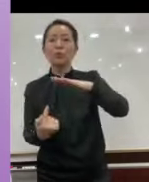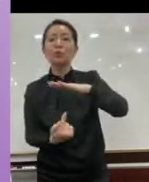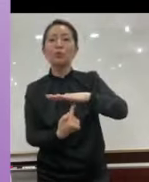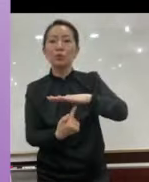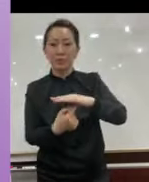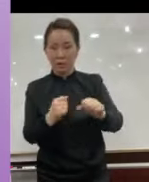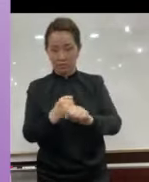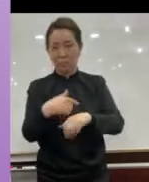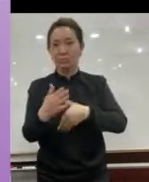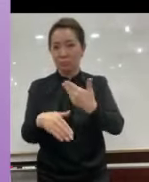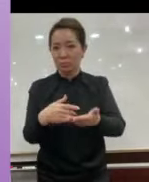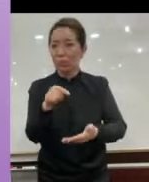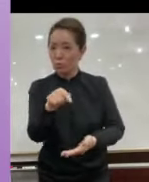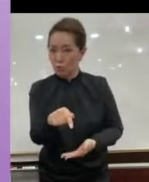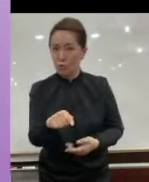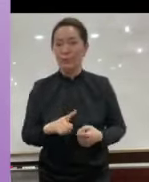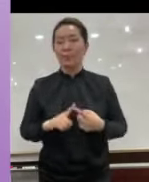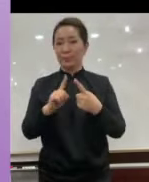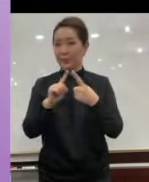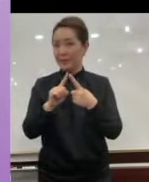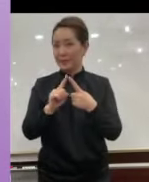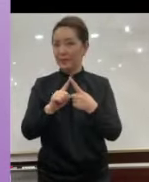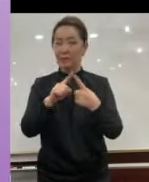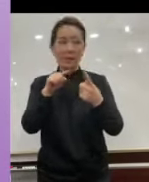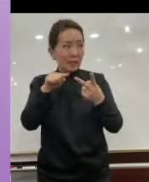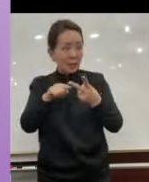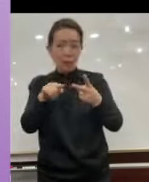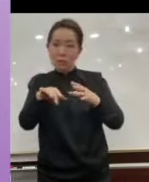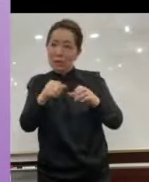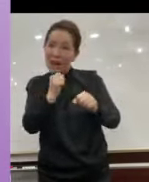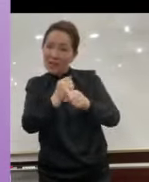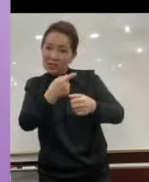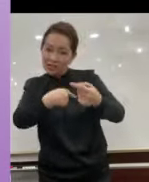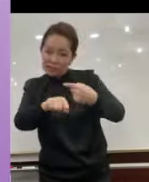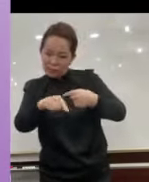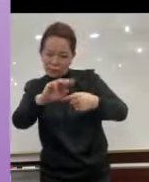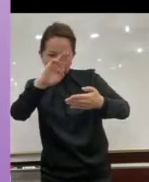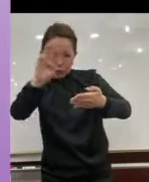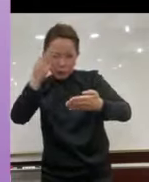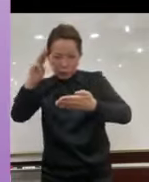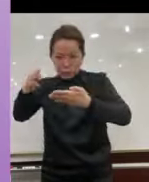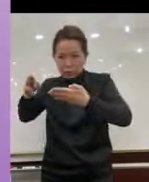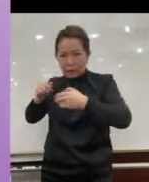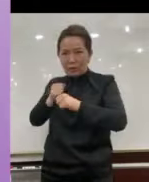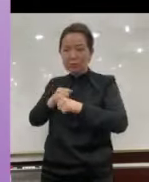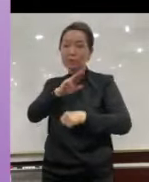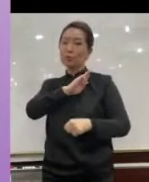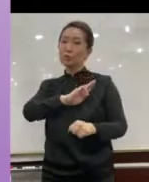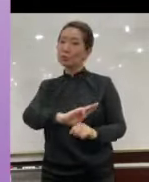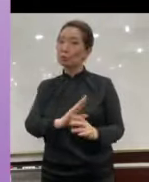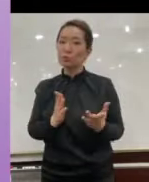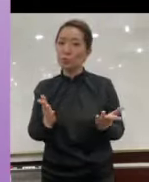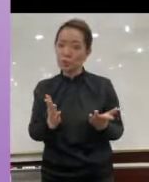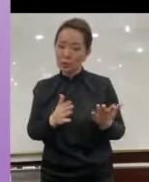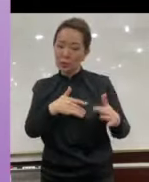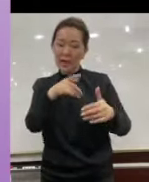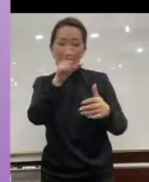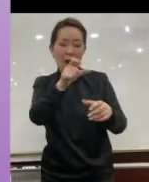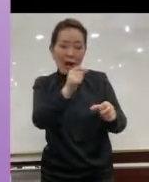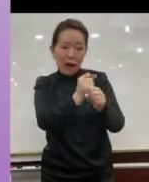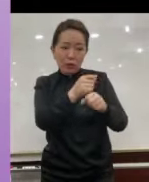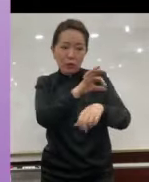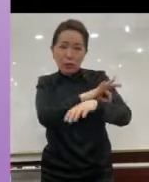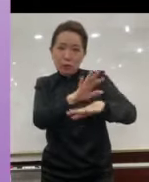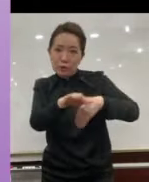үйл ажиллагааны нэг болно. Тухайн үйл ажиллагааг бодитоор хэрэгжүүлэхэд бол тухайн хэрэгжүүлэх хүмүүсийн